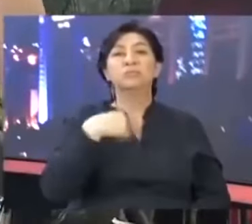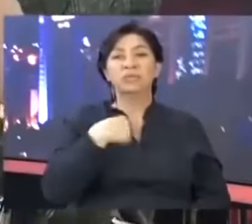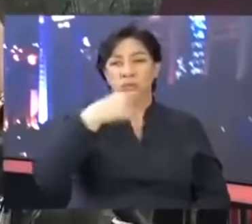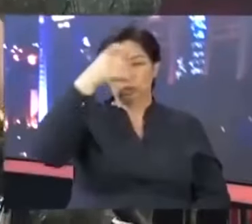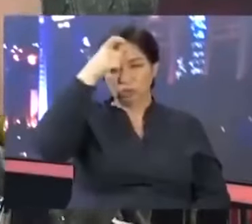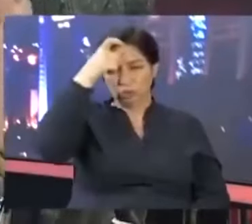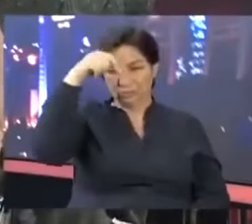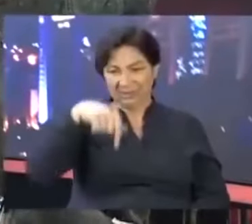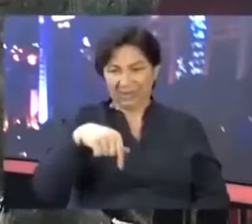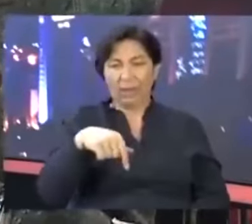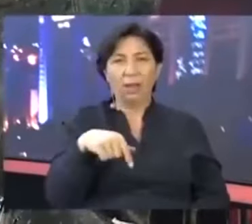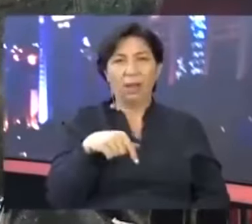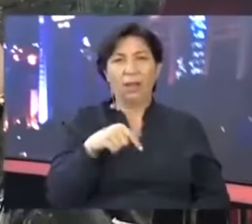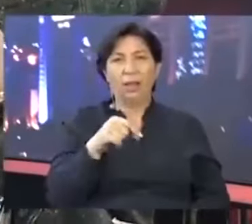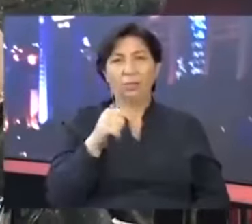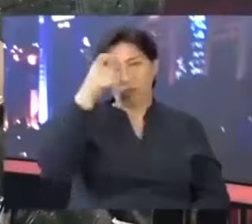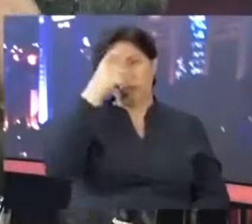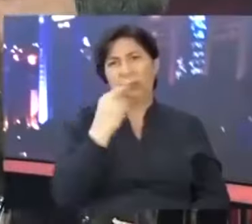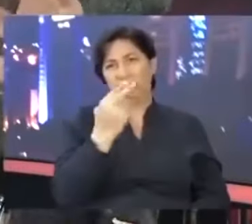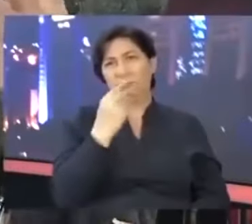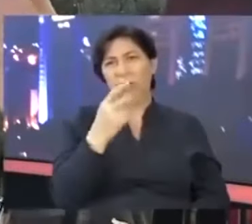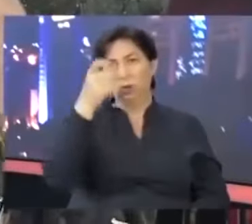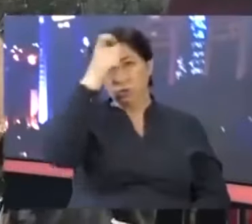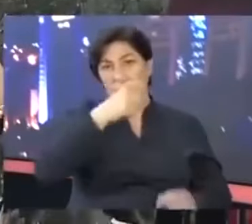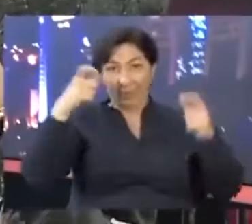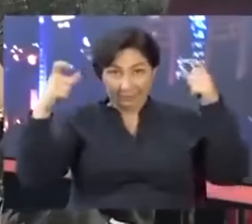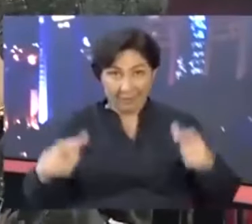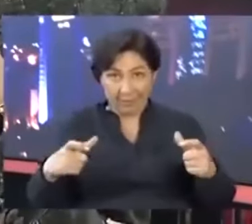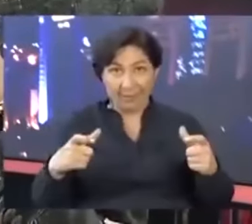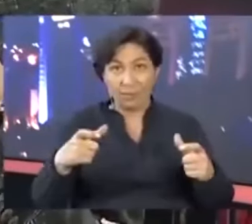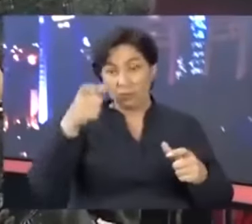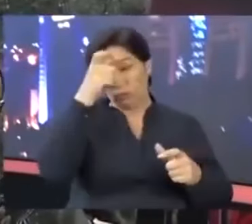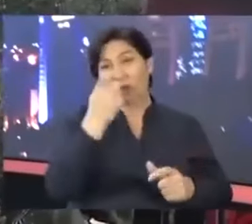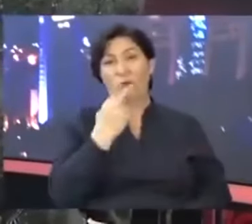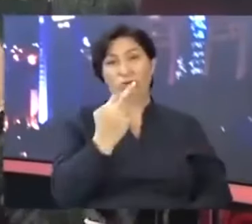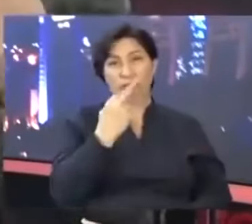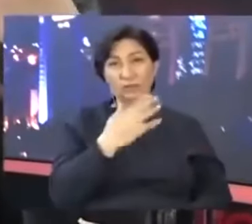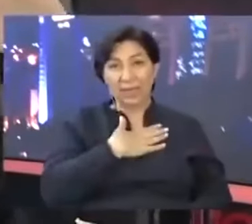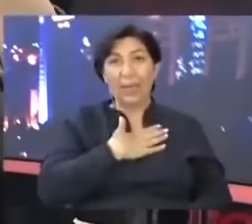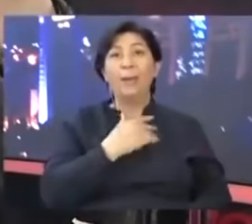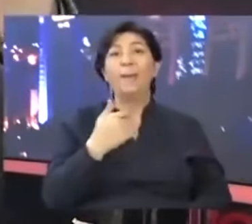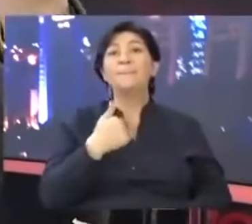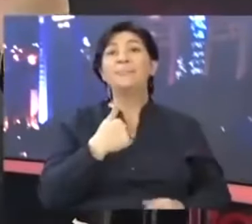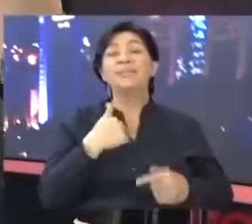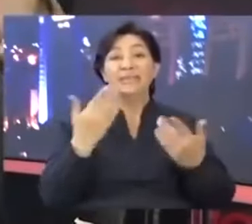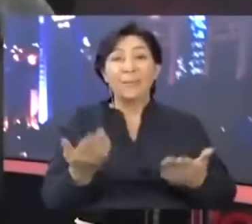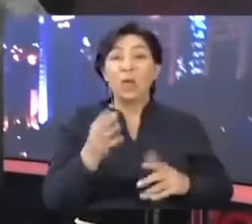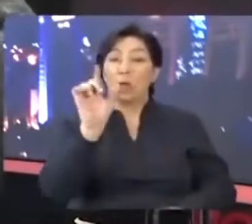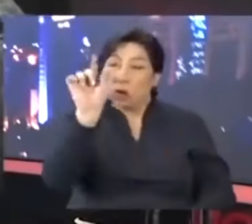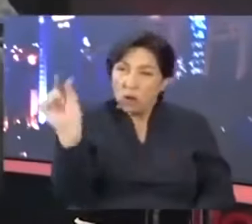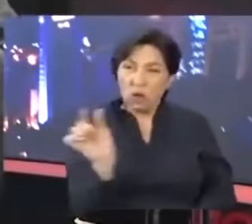türkçemizde bu eee Türkiye'miz Deek Eee türkçemizde konuşurken biz de Tabii bu